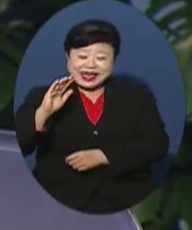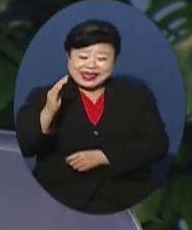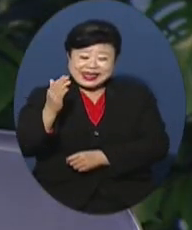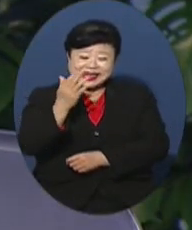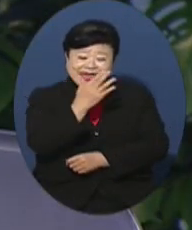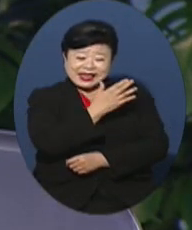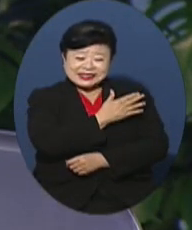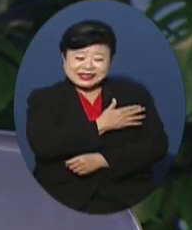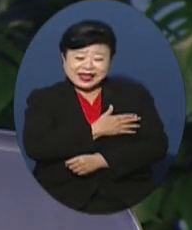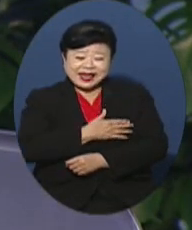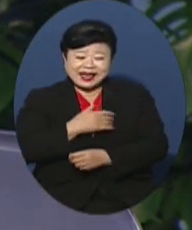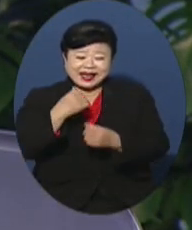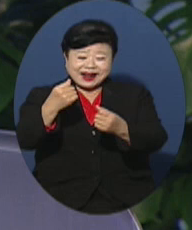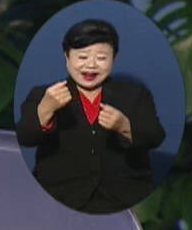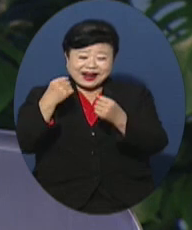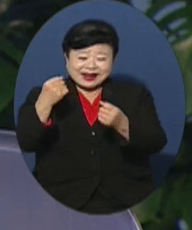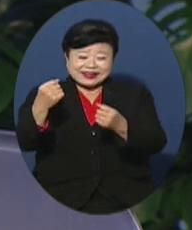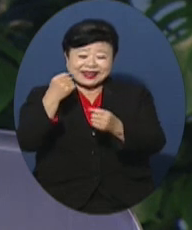범사에